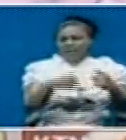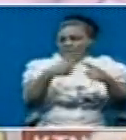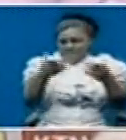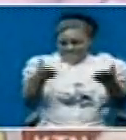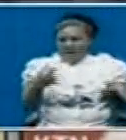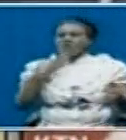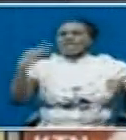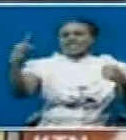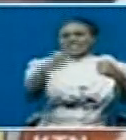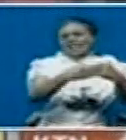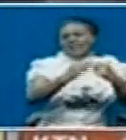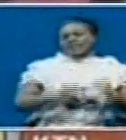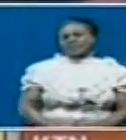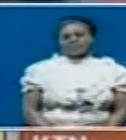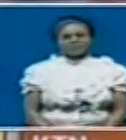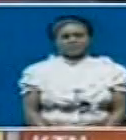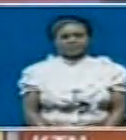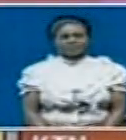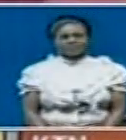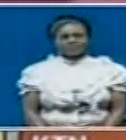tunauza 800 hapa.